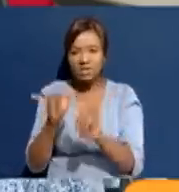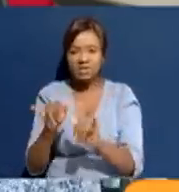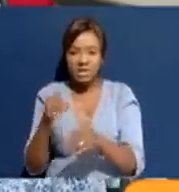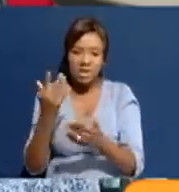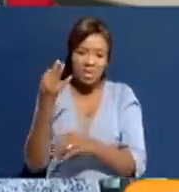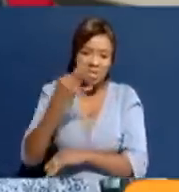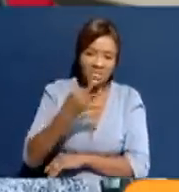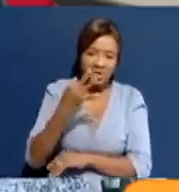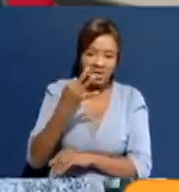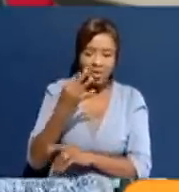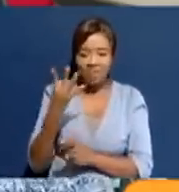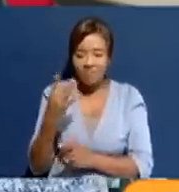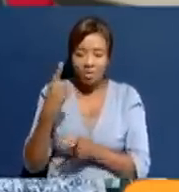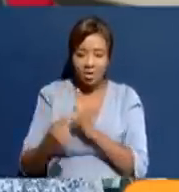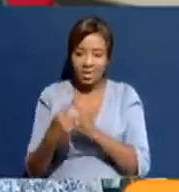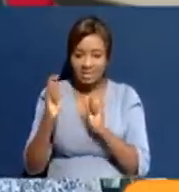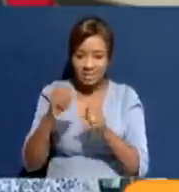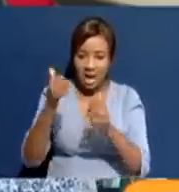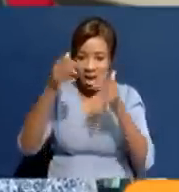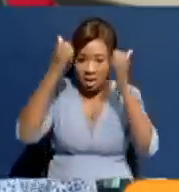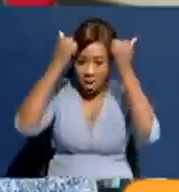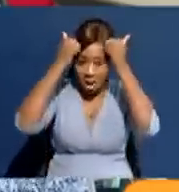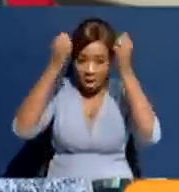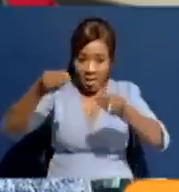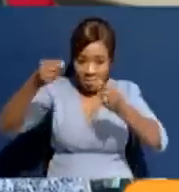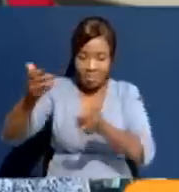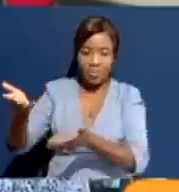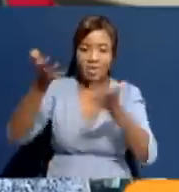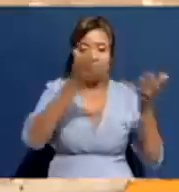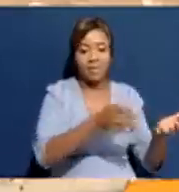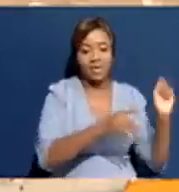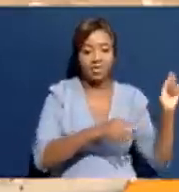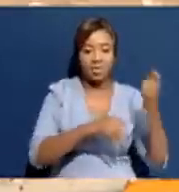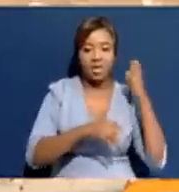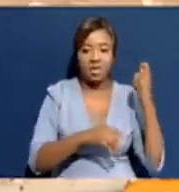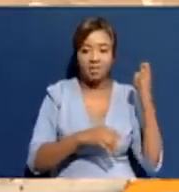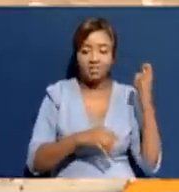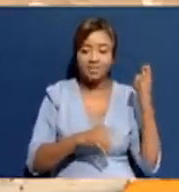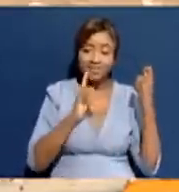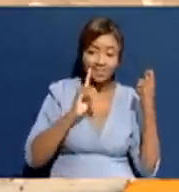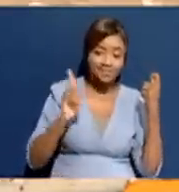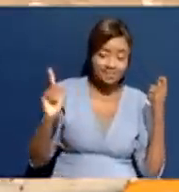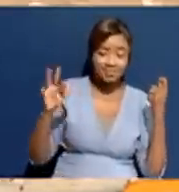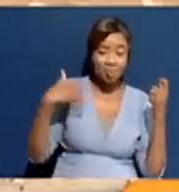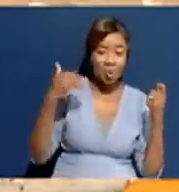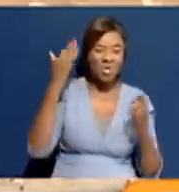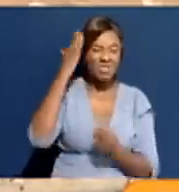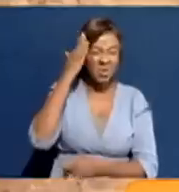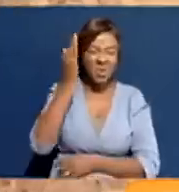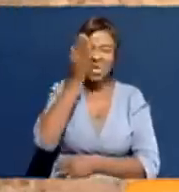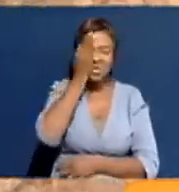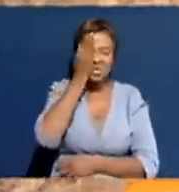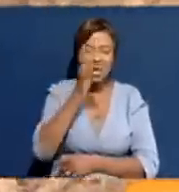for 3 to 4 years so that we can have these changes being brought to our country. Kwa taifa ambalo linajulikana kama